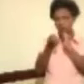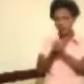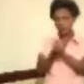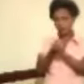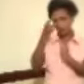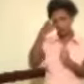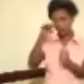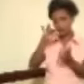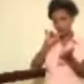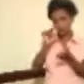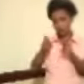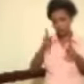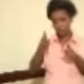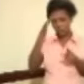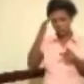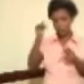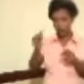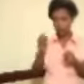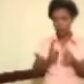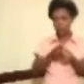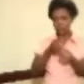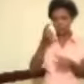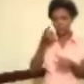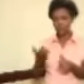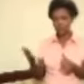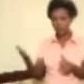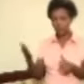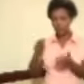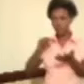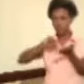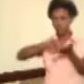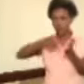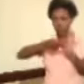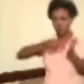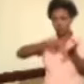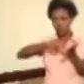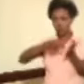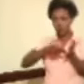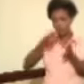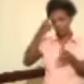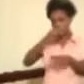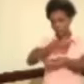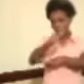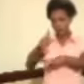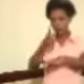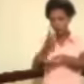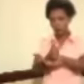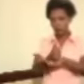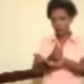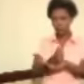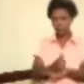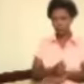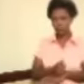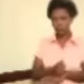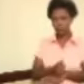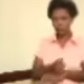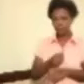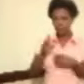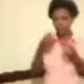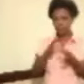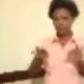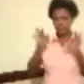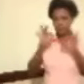peuple haïtien. Qui donc, première solution, moi t'as dit que stabilité des prix. Son bagage qui est exceptionnel,